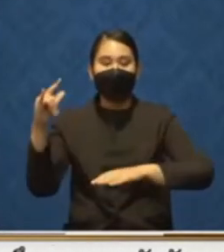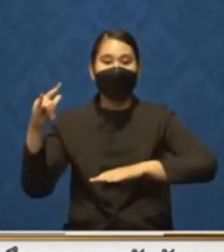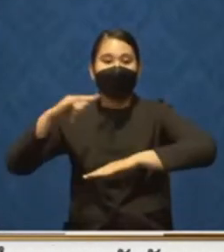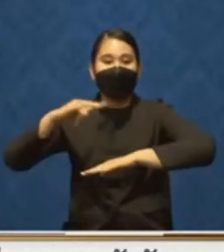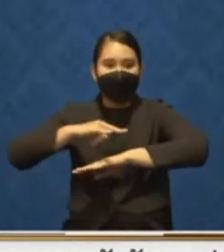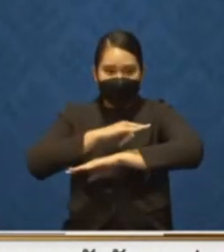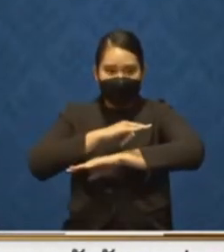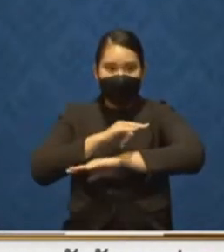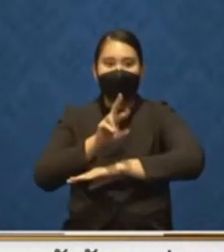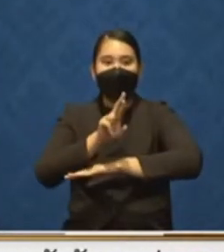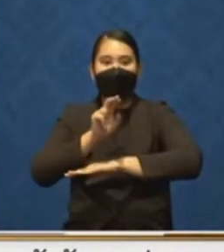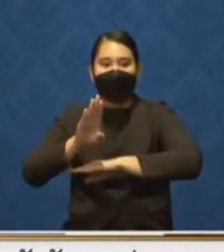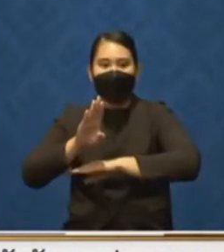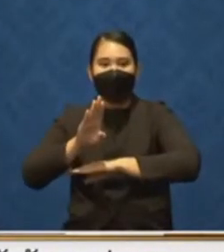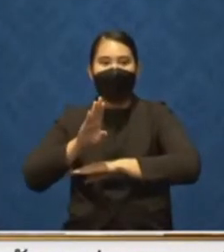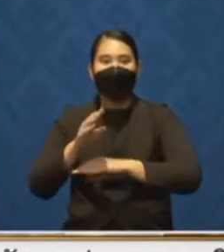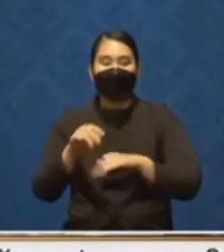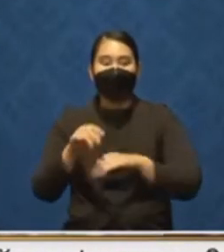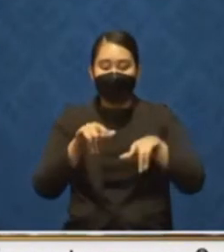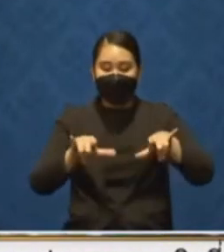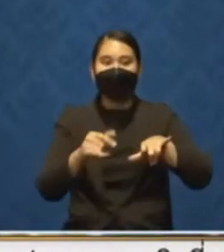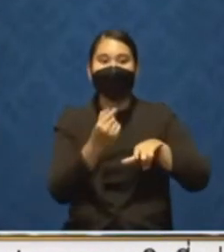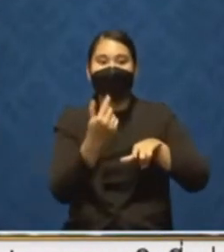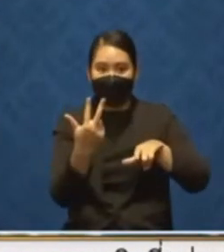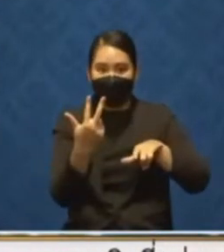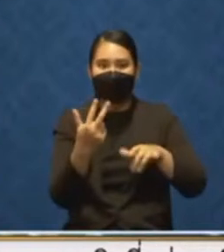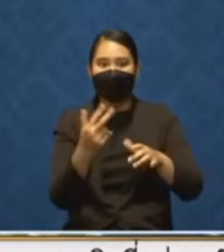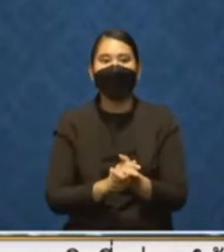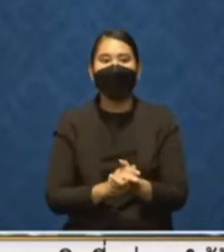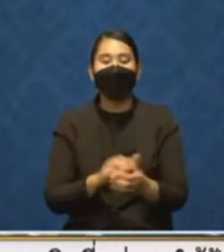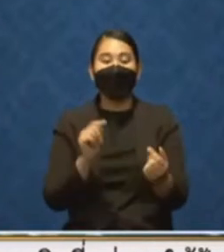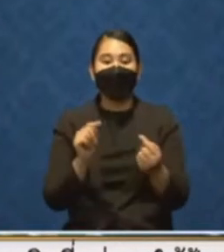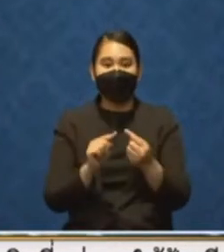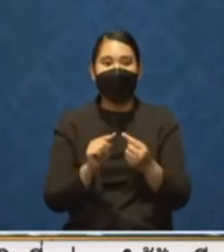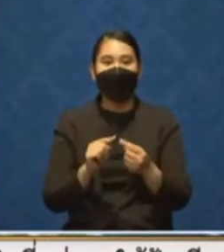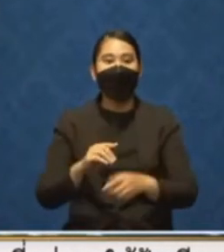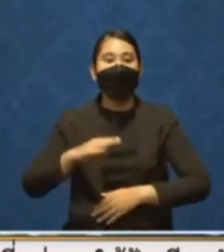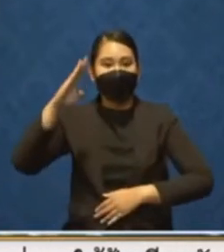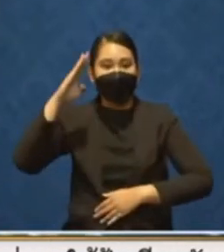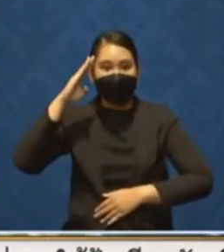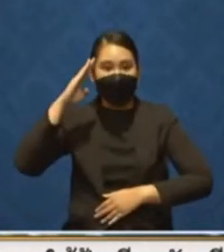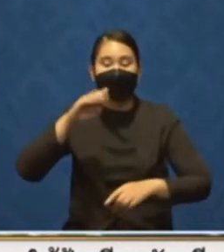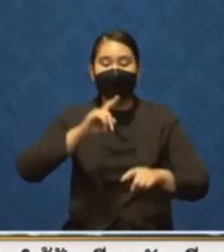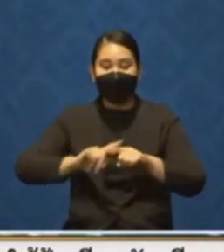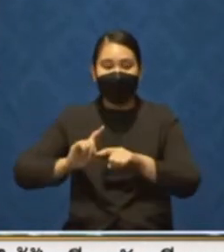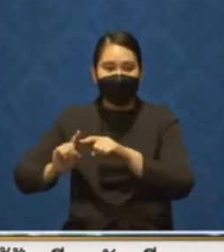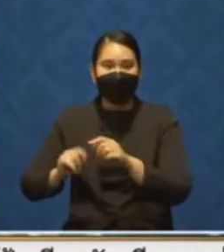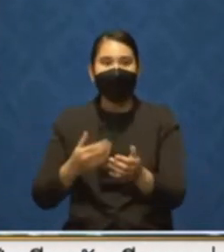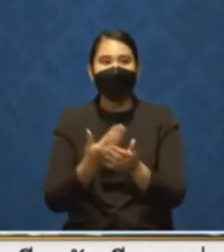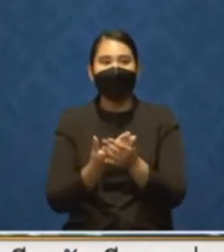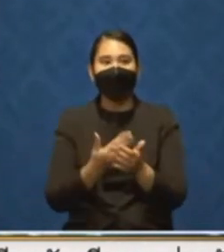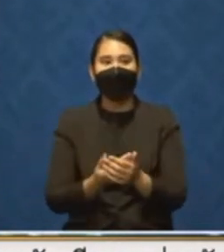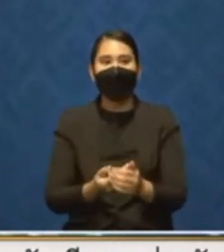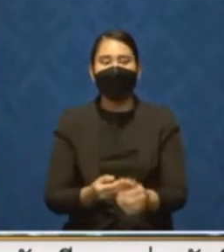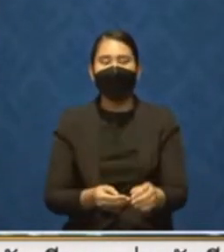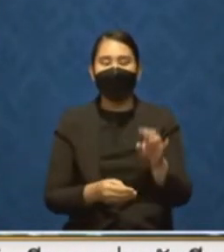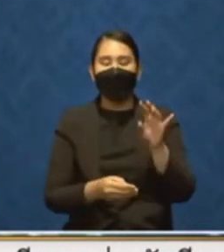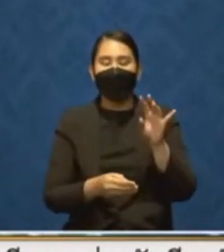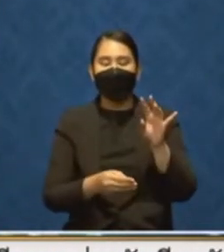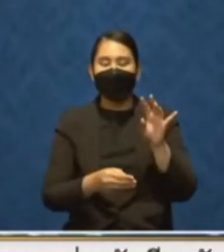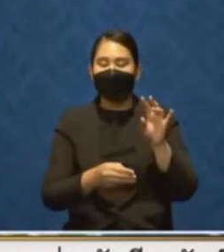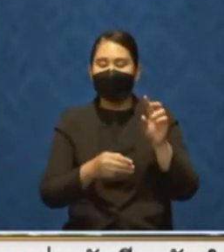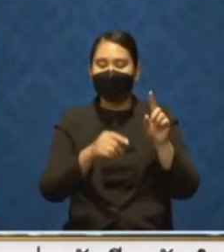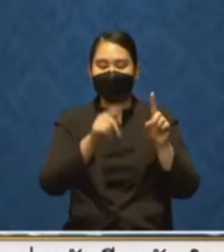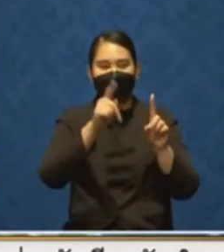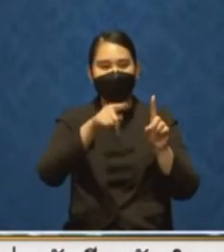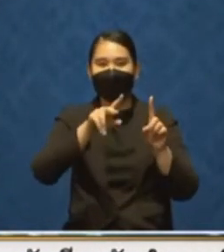จำนวนหนึ่งแต่อย่างน้อย 3เครื่องนะครับติดตั้งนัดทัพเรือภาคต่างๆเป็นโรงเงิน 4000 70ล้านบาทนะครับใช้เวลา 4ปี